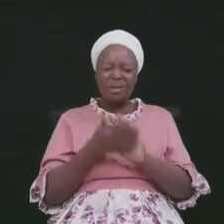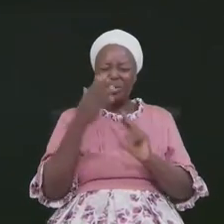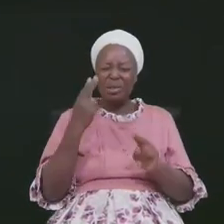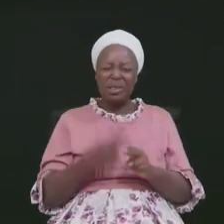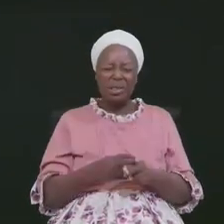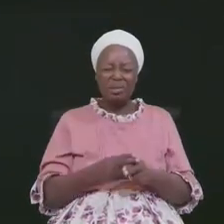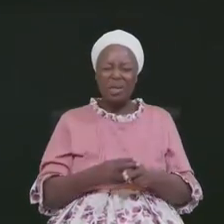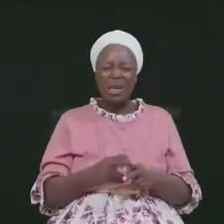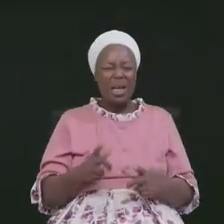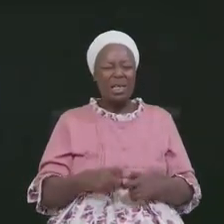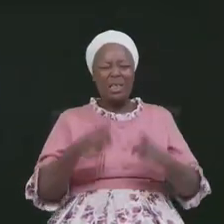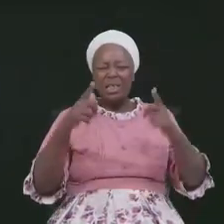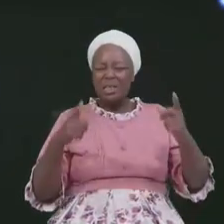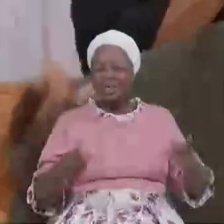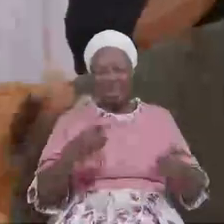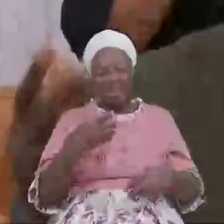Des ressources inédites.